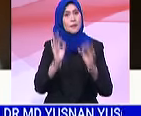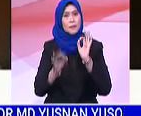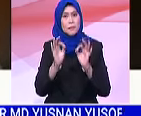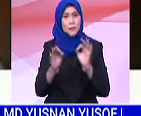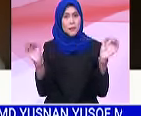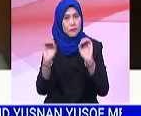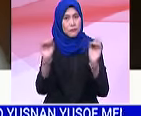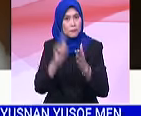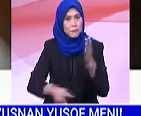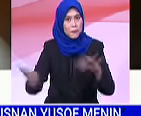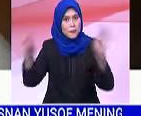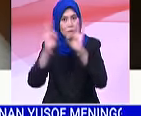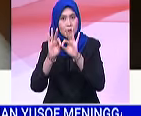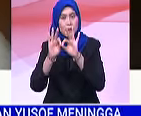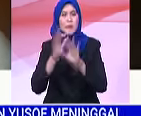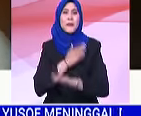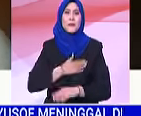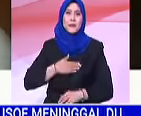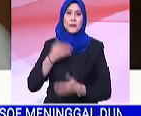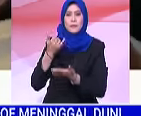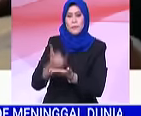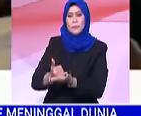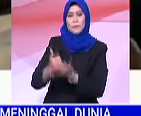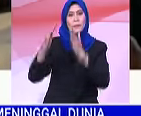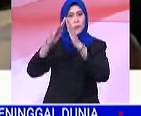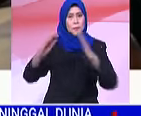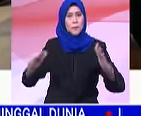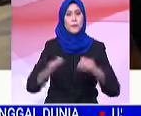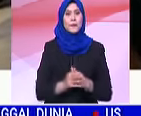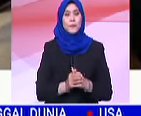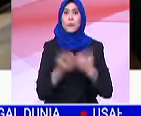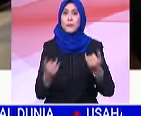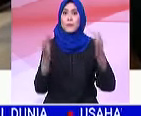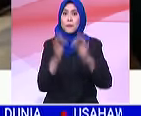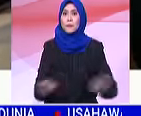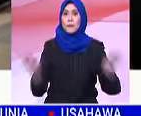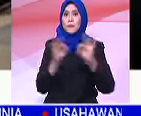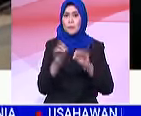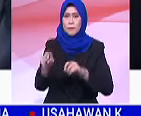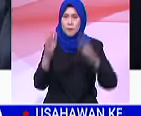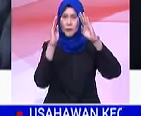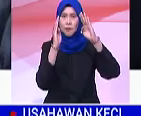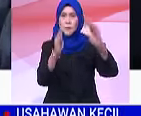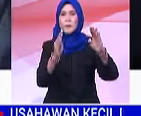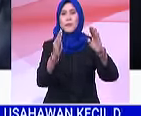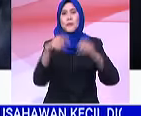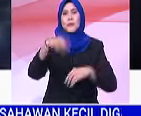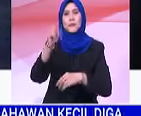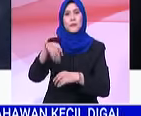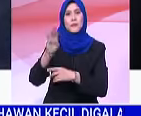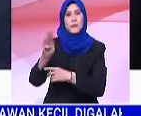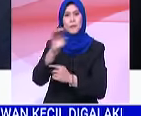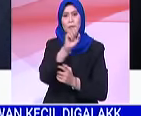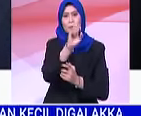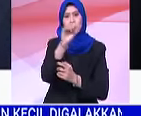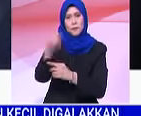apa-apa perkara yang penting, silalah duduk dalam rumah. Antara perkara penting yang perlu diambil perhatian menerusi PKPB